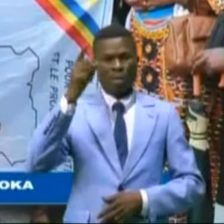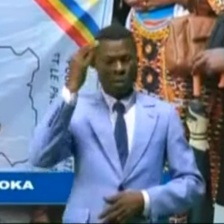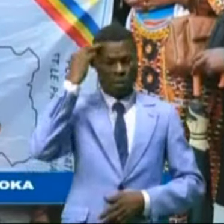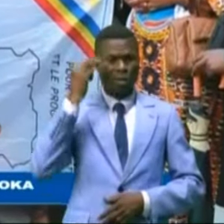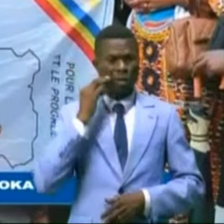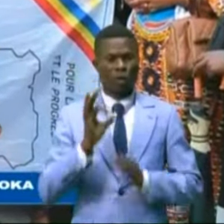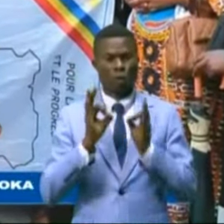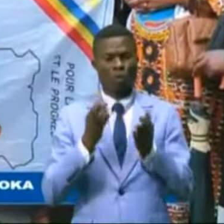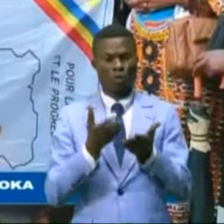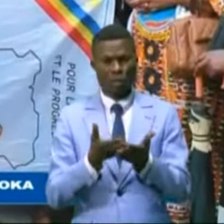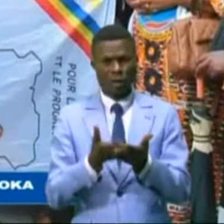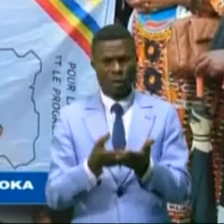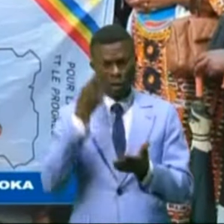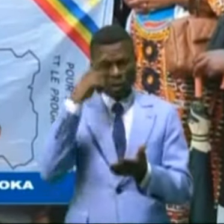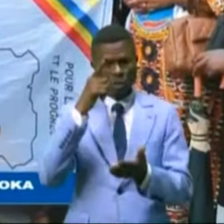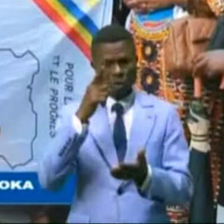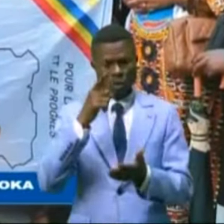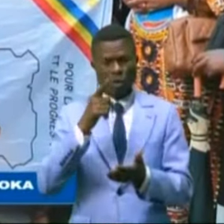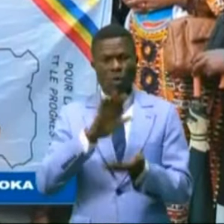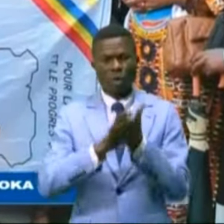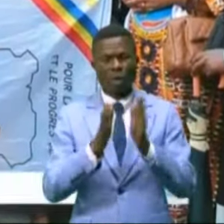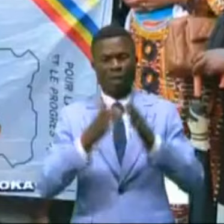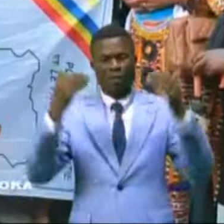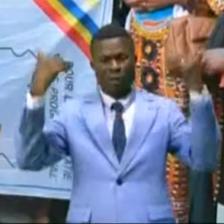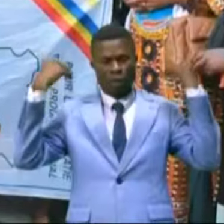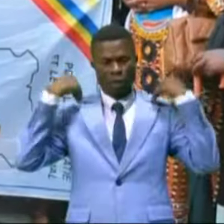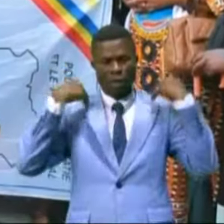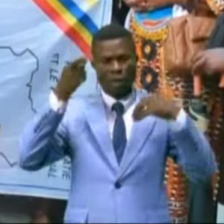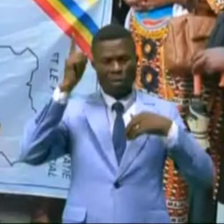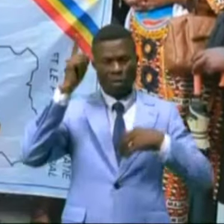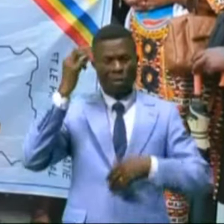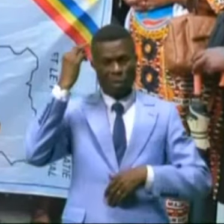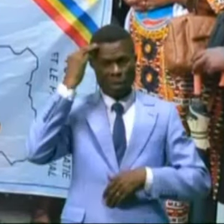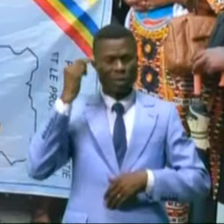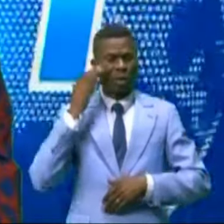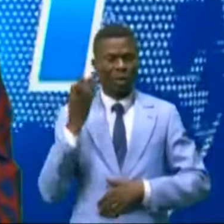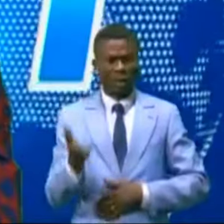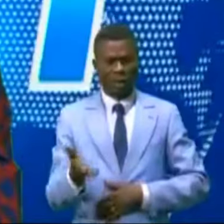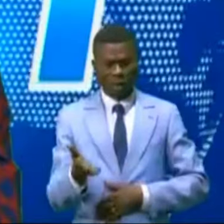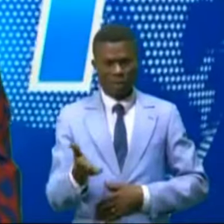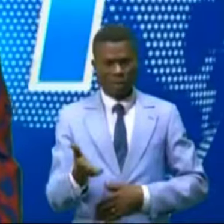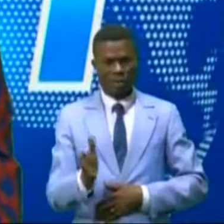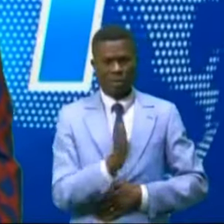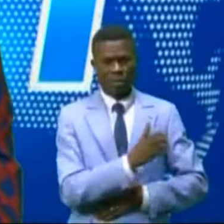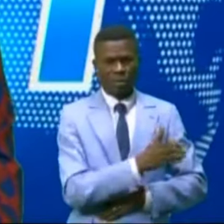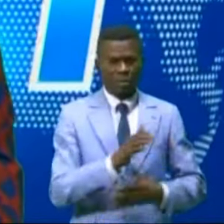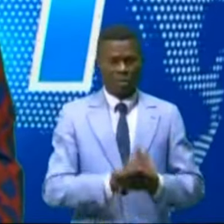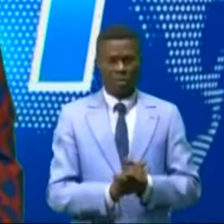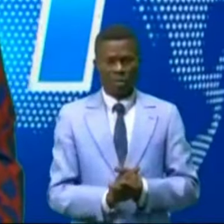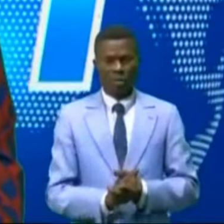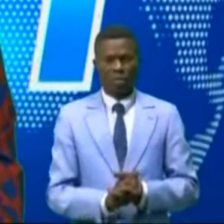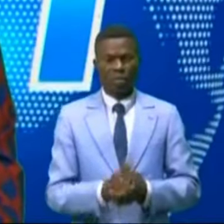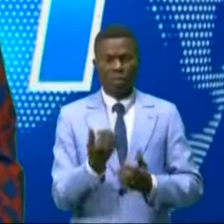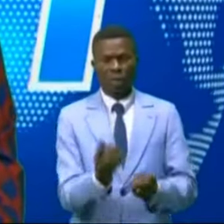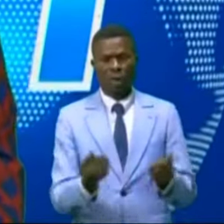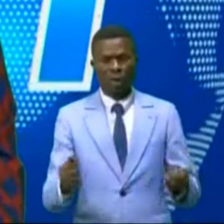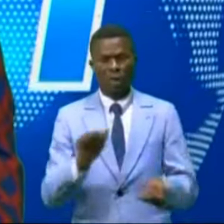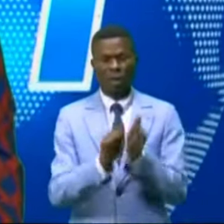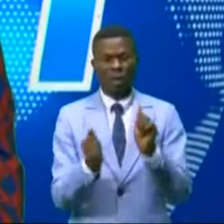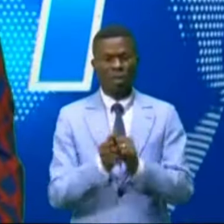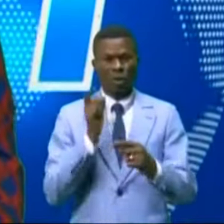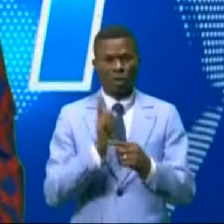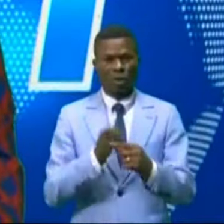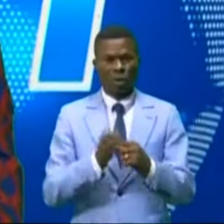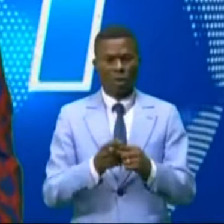toulaminois pour son élévation au rang du Premier ministre de l'enfant en situation